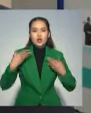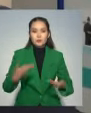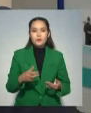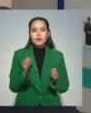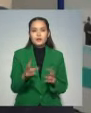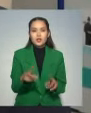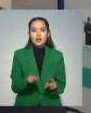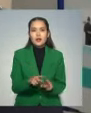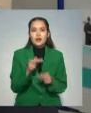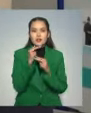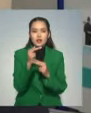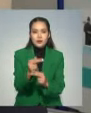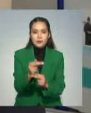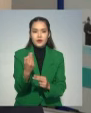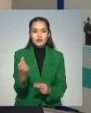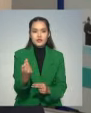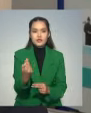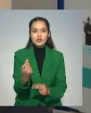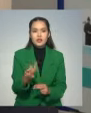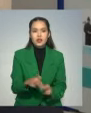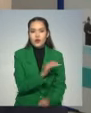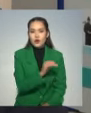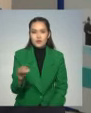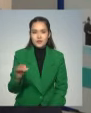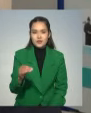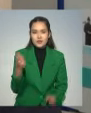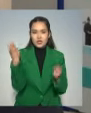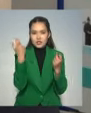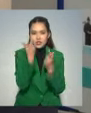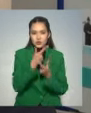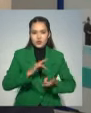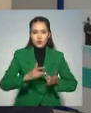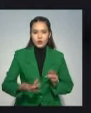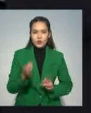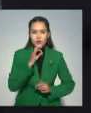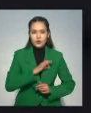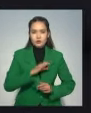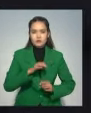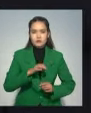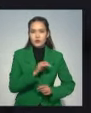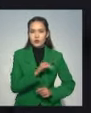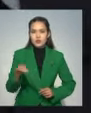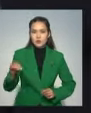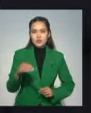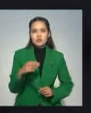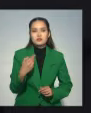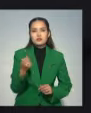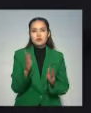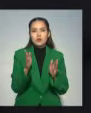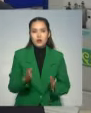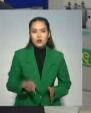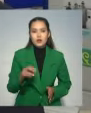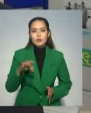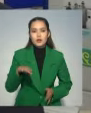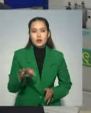раз-таки обратиться непосредственно к официальным источникам вот этих политических партий. Я советую